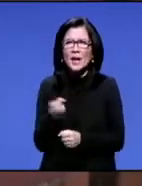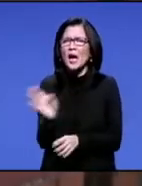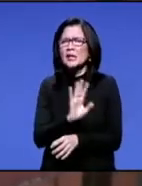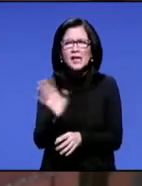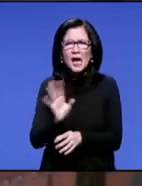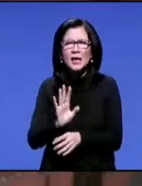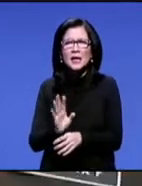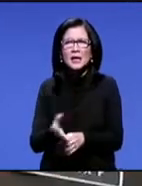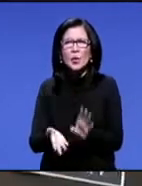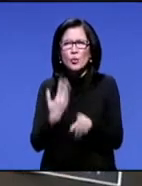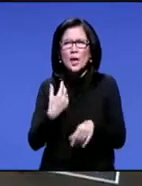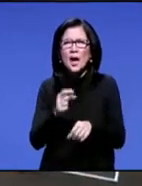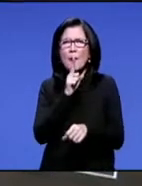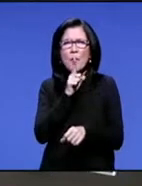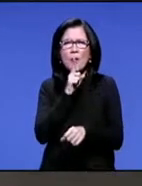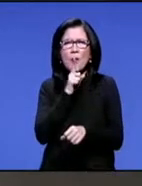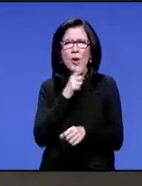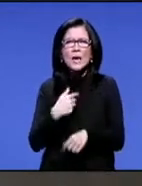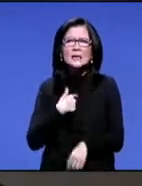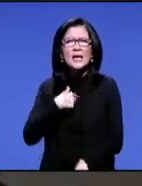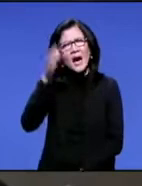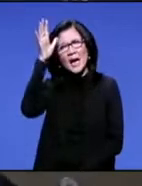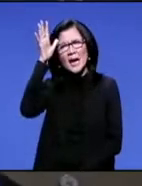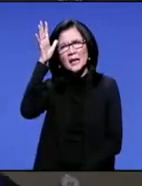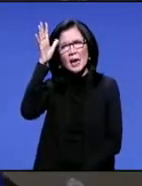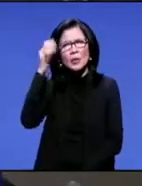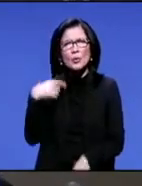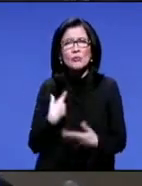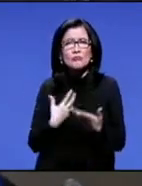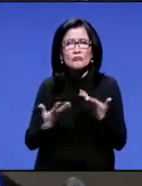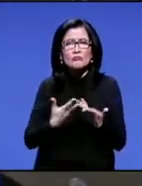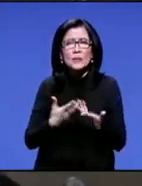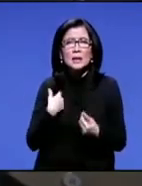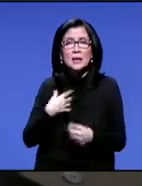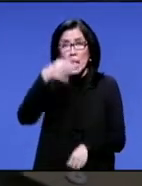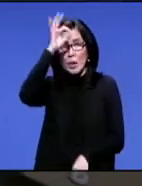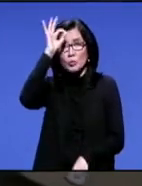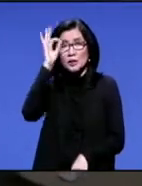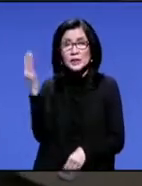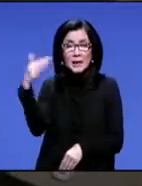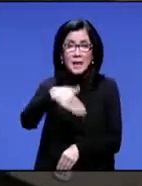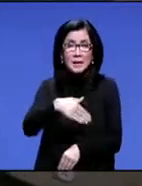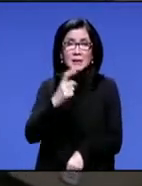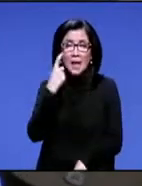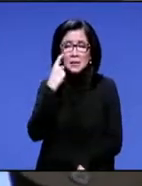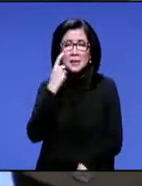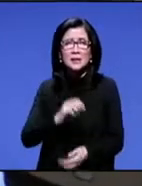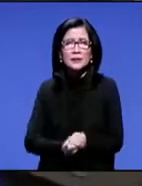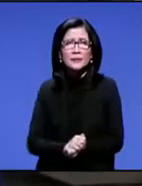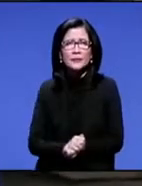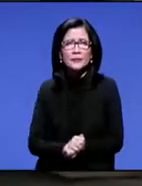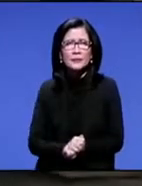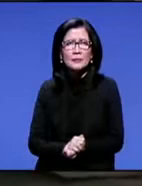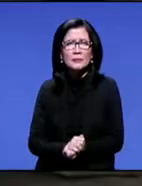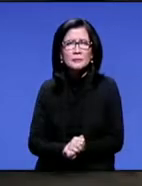persidangannya. Oh, saya belum tahu. Katanya sih kepolisian yang melihat demonstrasi. Amin Rais